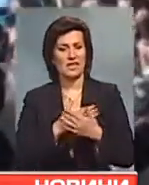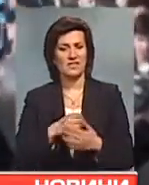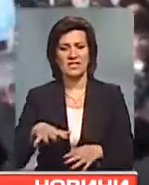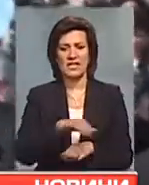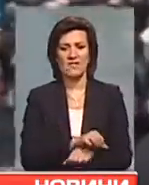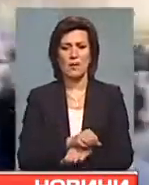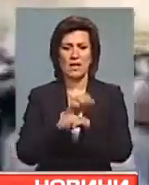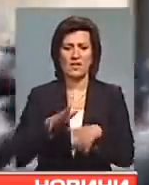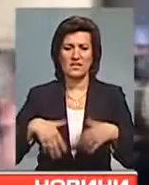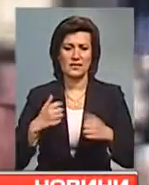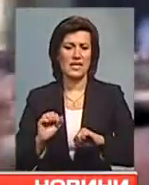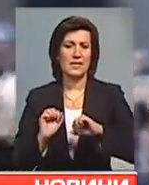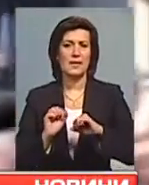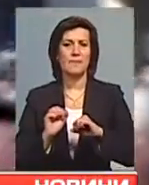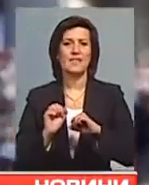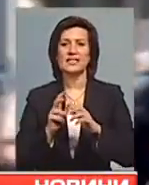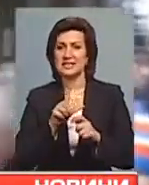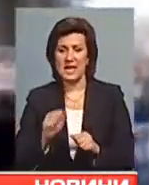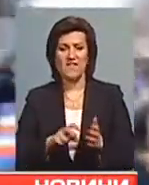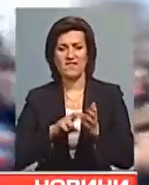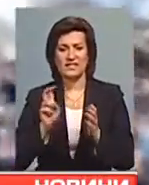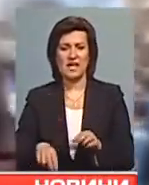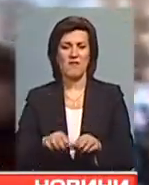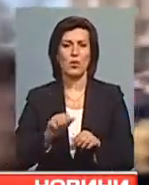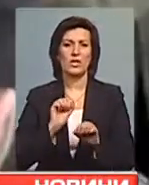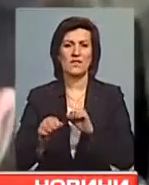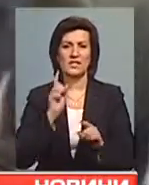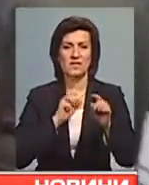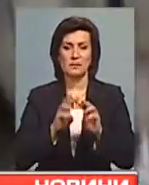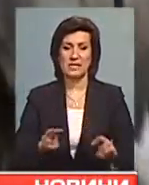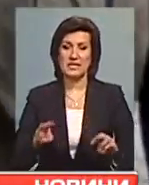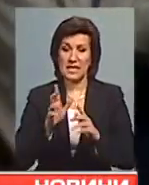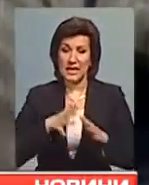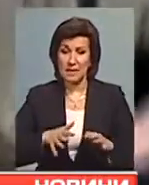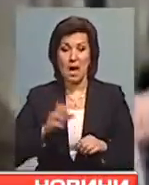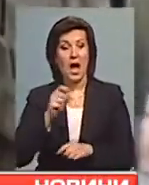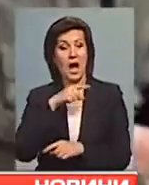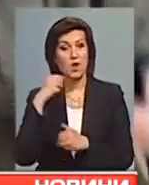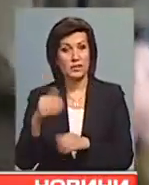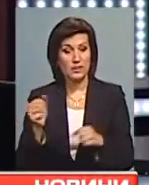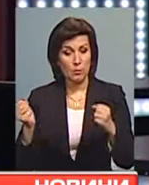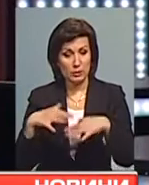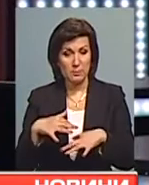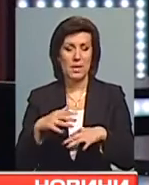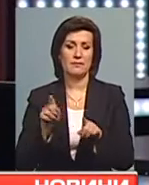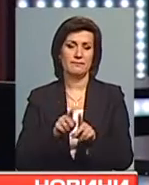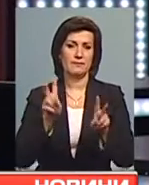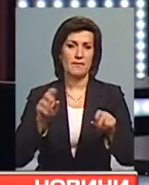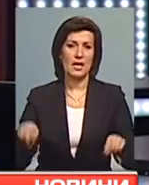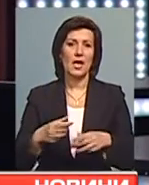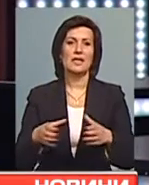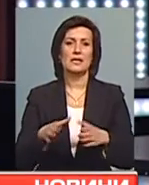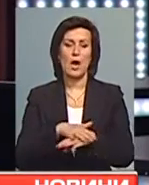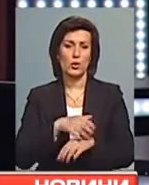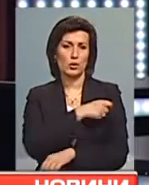Євромайдану висловилися за відставку керівництва Ради міністрів Криму А на проросійському зібранні почали формувати так звані народні дружини